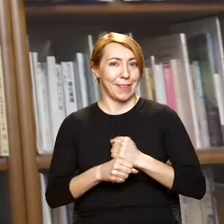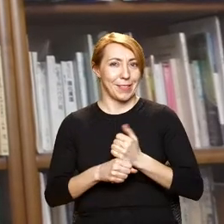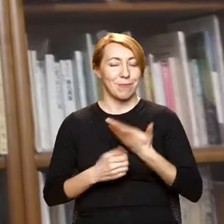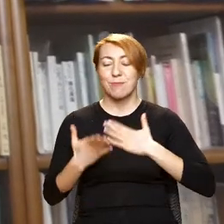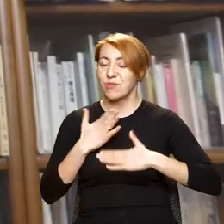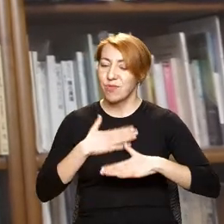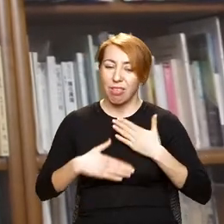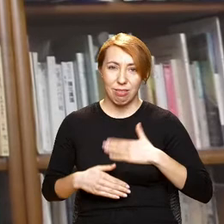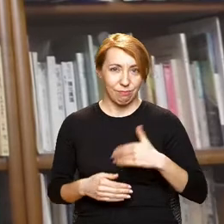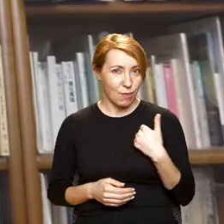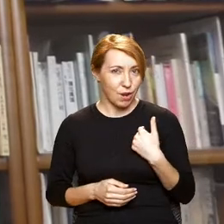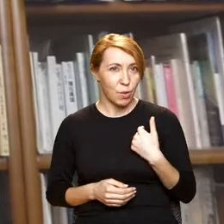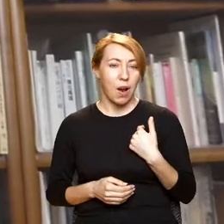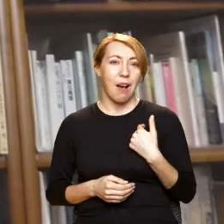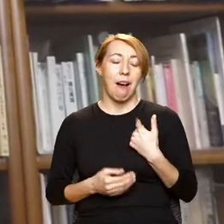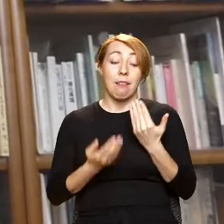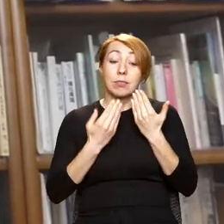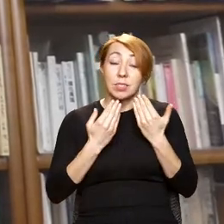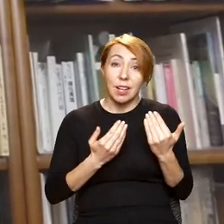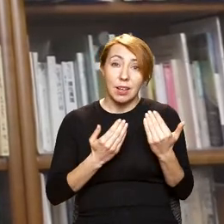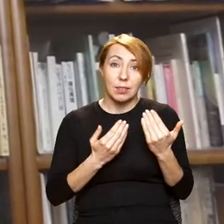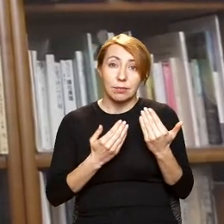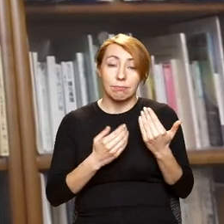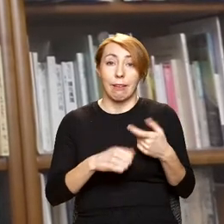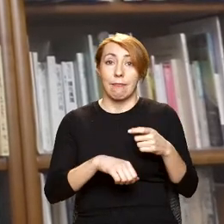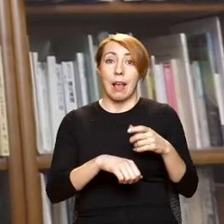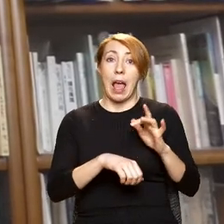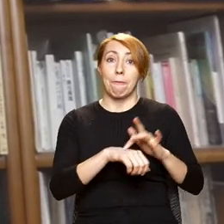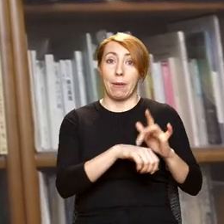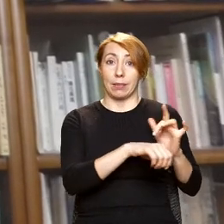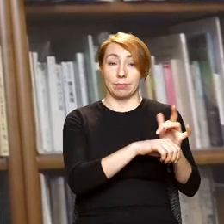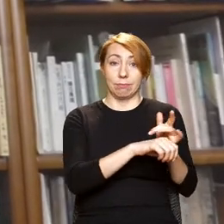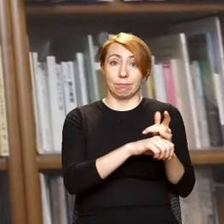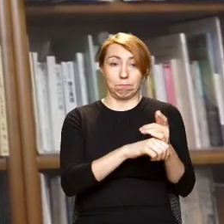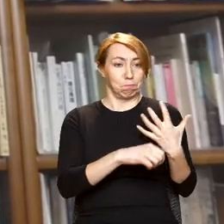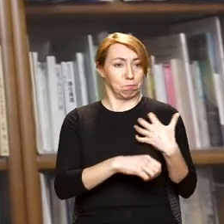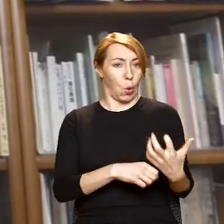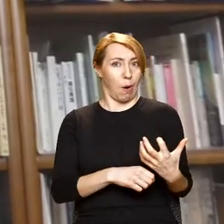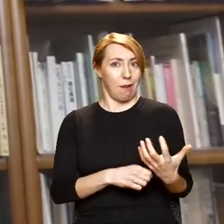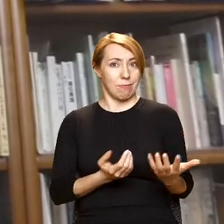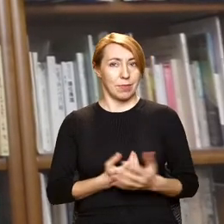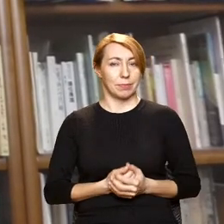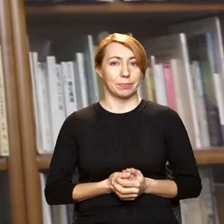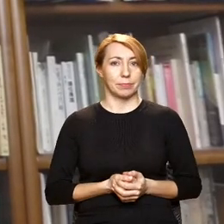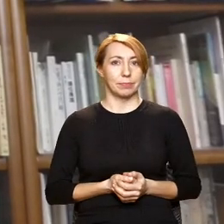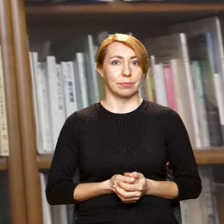przyjemnością, a dzięki niej efekty mojej pracy bogate.